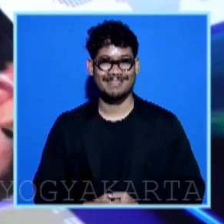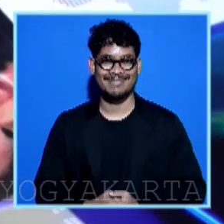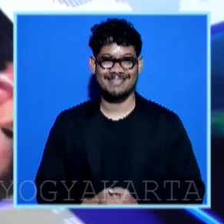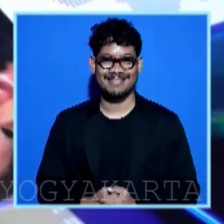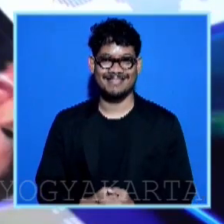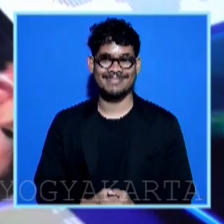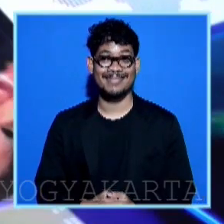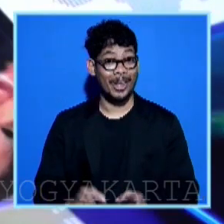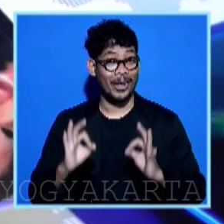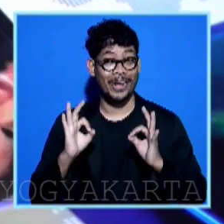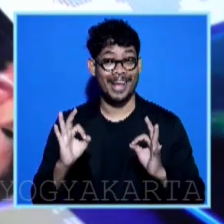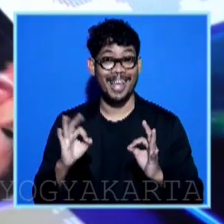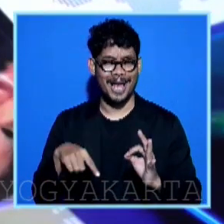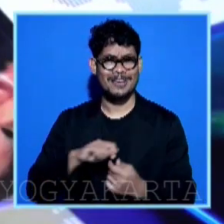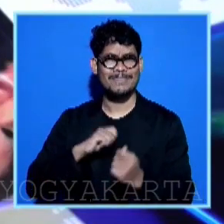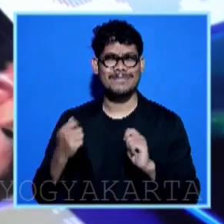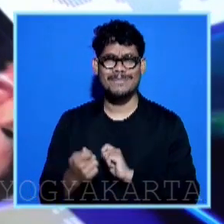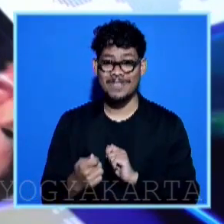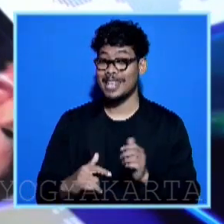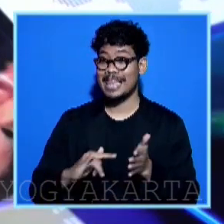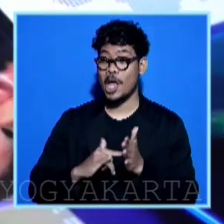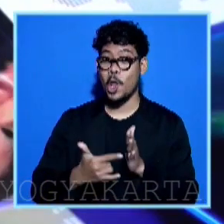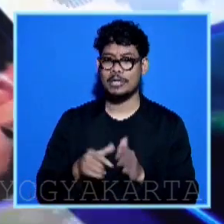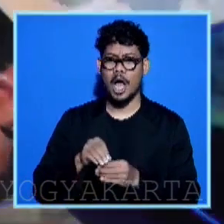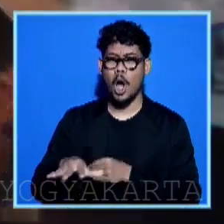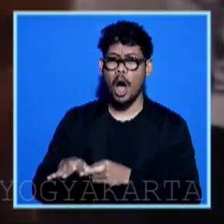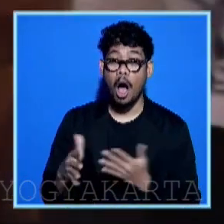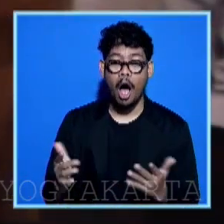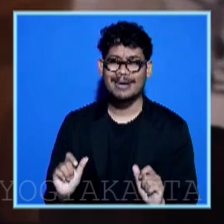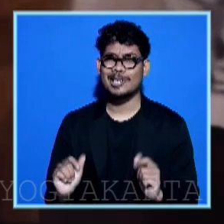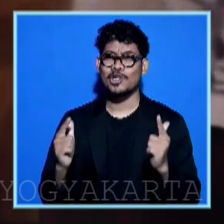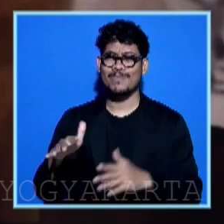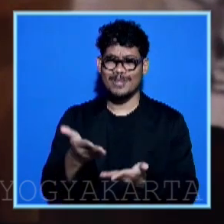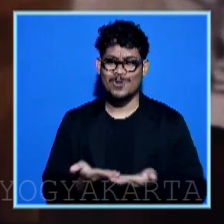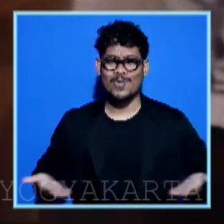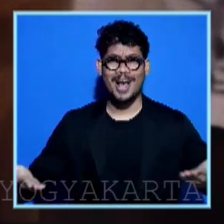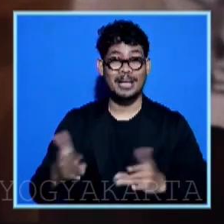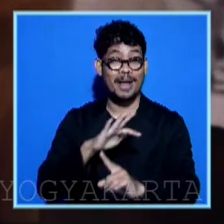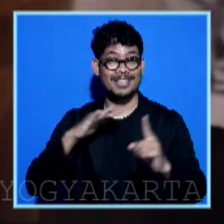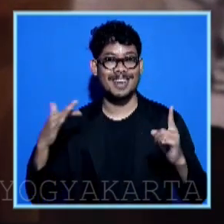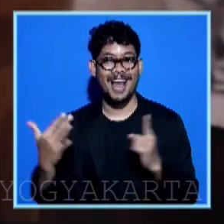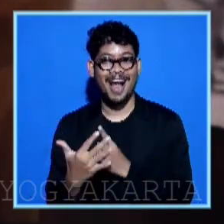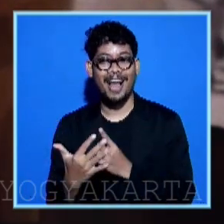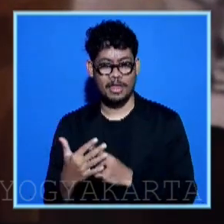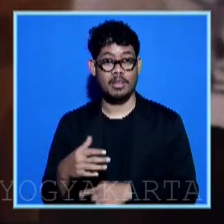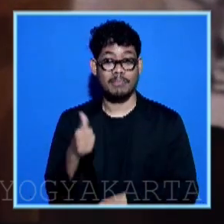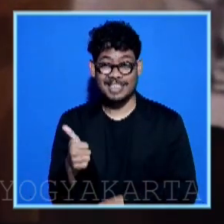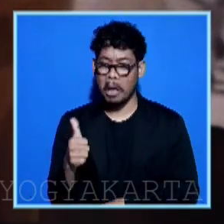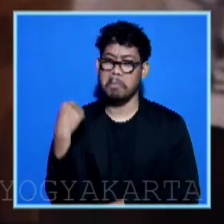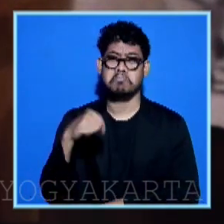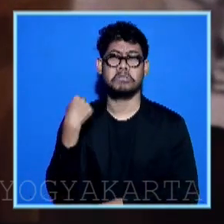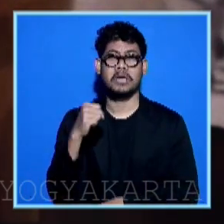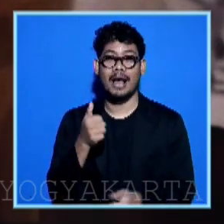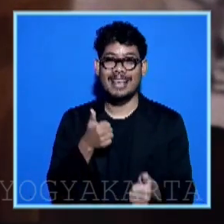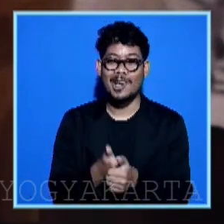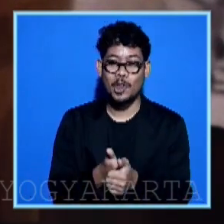saudara transformasi teknologi turut mempengaruhi kehidupan sosial masyarakat jika tidak mampu mengimbangi gerak cepat perubahan dan